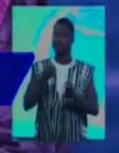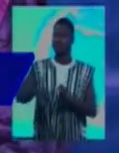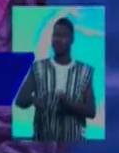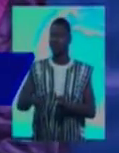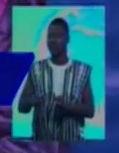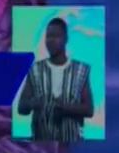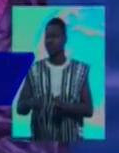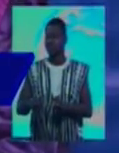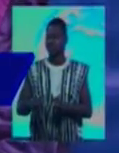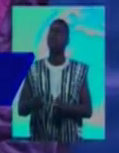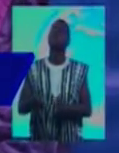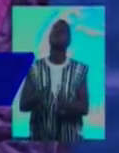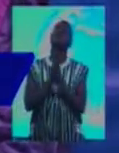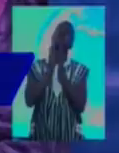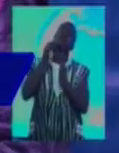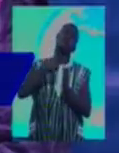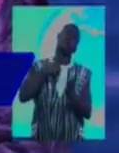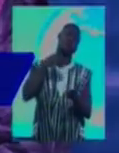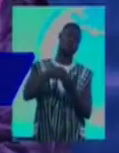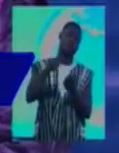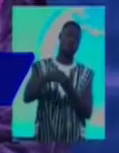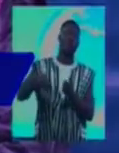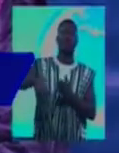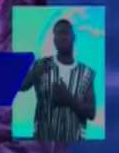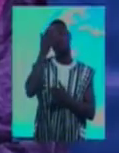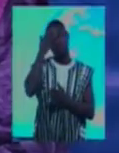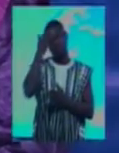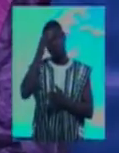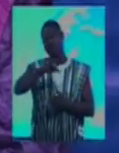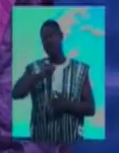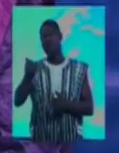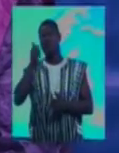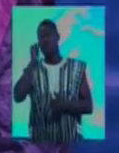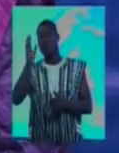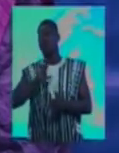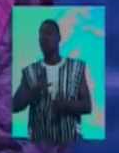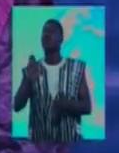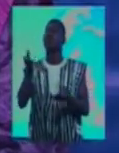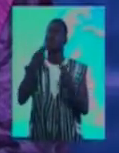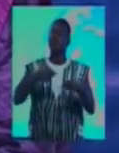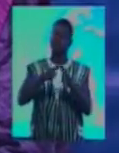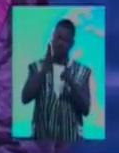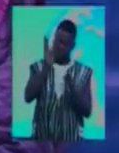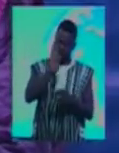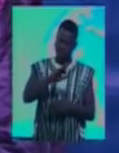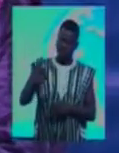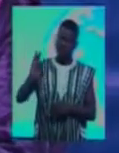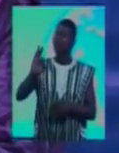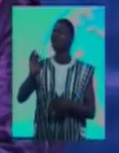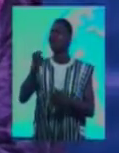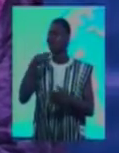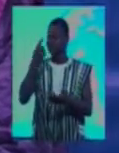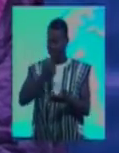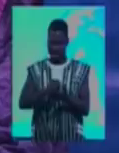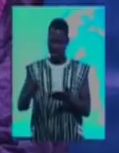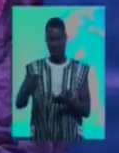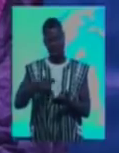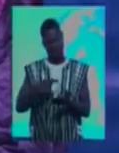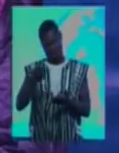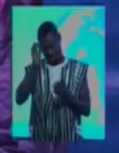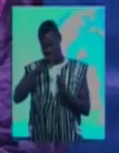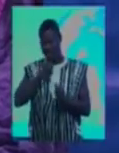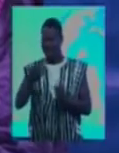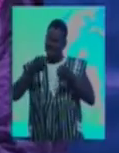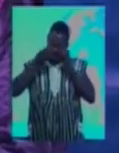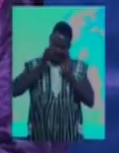posé parfois la question, est-ce que vous connaissez d'autres femmes au Burkina qui écrivent? Et je n'arrivais pas à en citer beaucoup. Donc